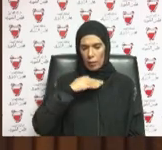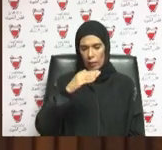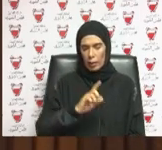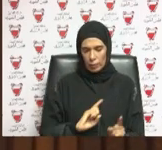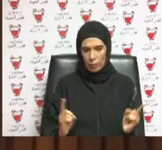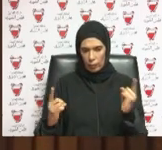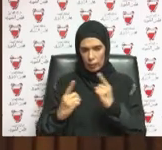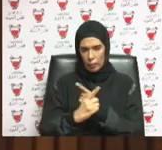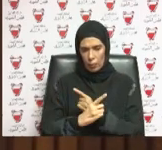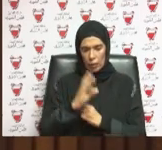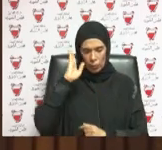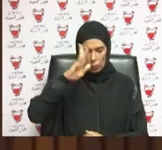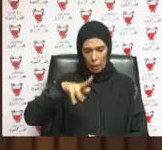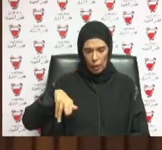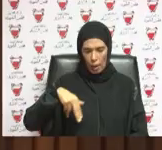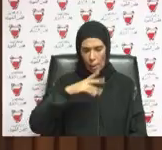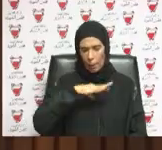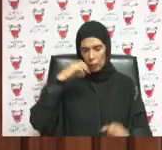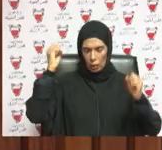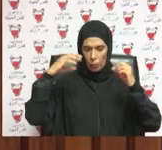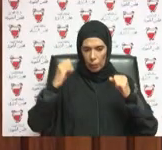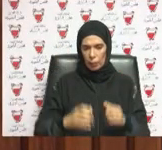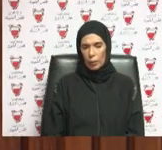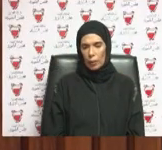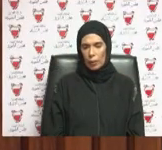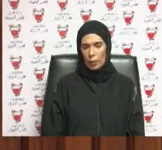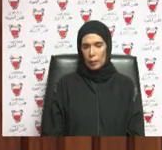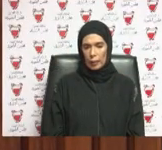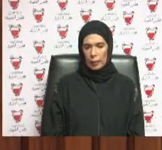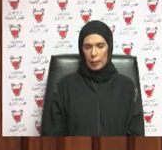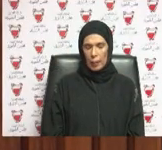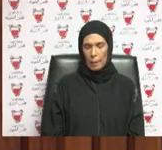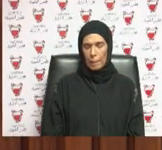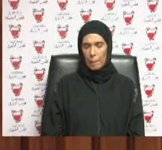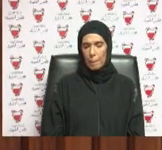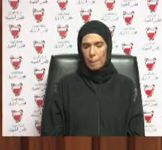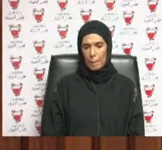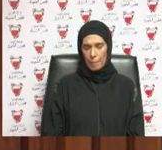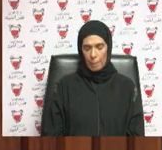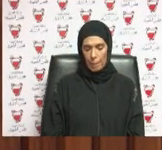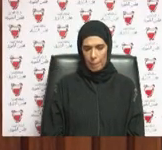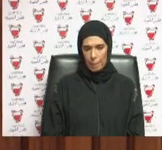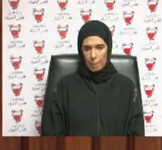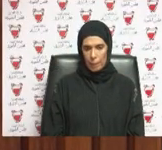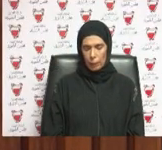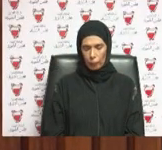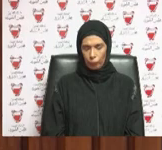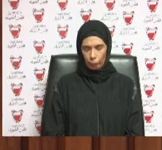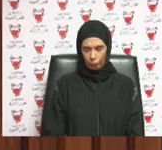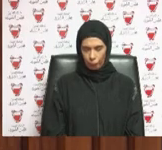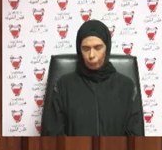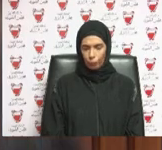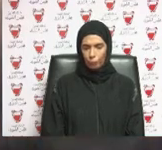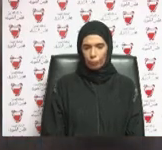خلف لخير سلف. والسلام عليكم ورحمة الله وبركاته. شكرا جزيلا. الأخ جمال فخرو،